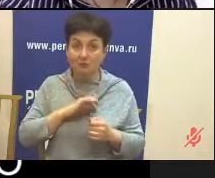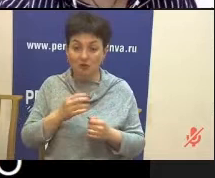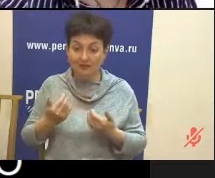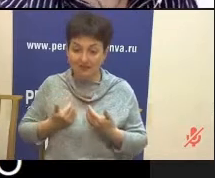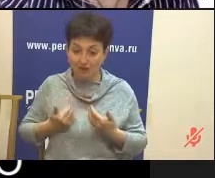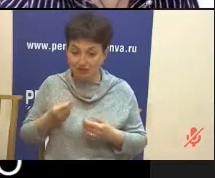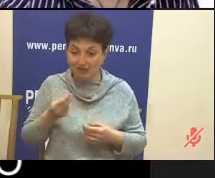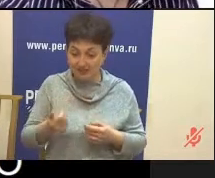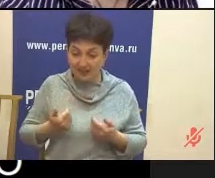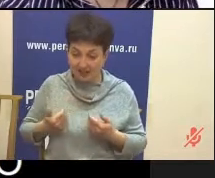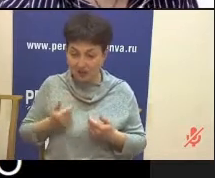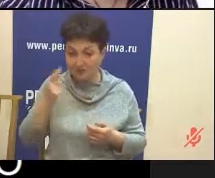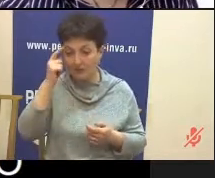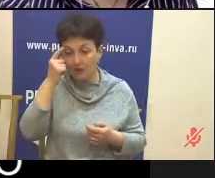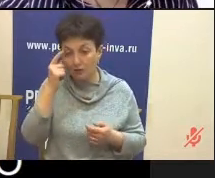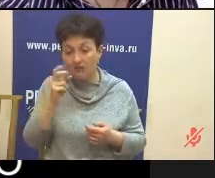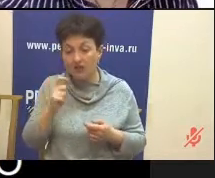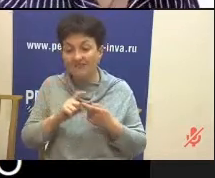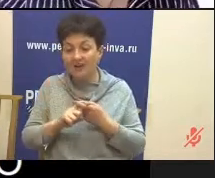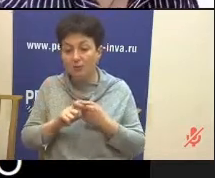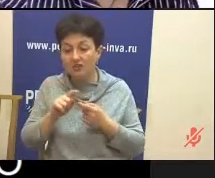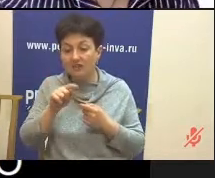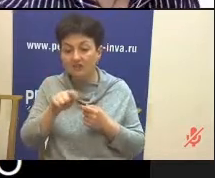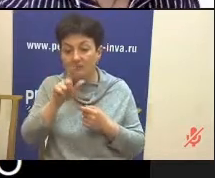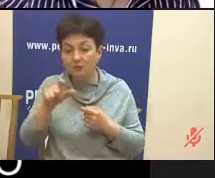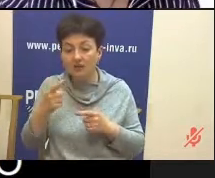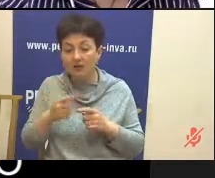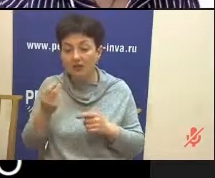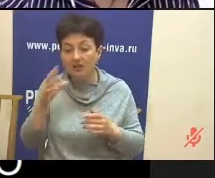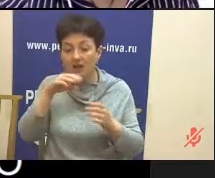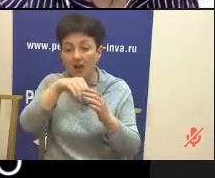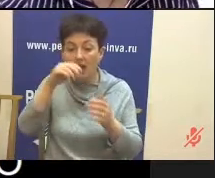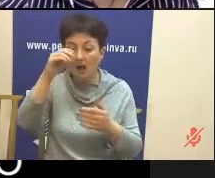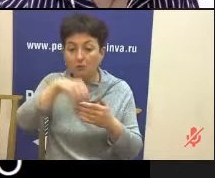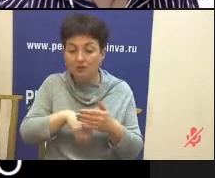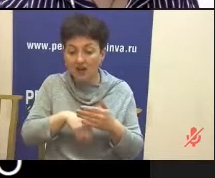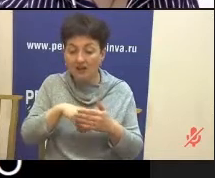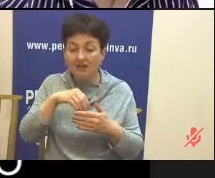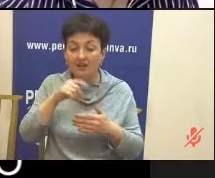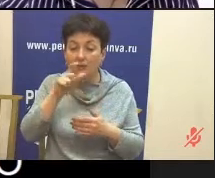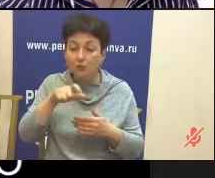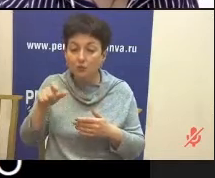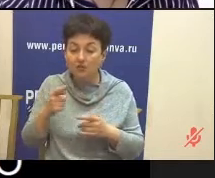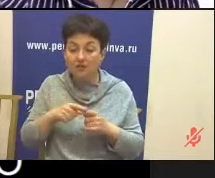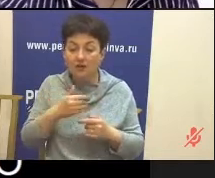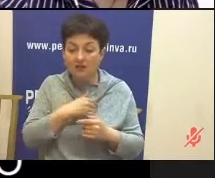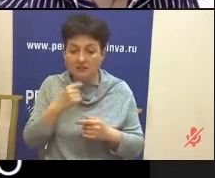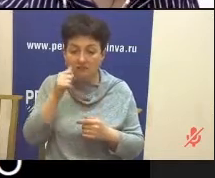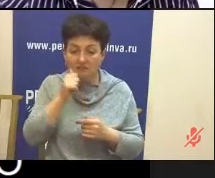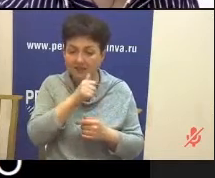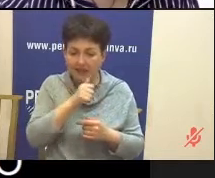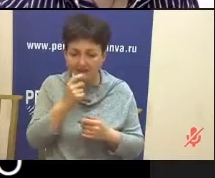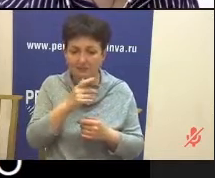регионе, например, привыкли использовать наличные. Продумайте, как вы будете коммуницировать с теми, кто будет деньги опускать.